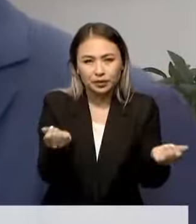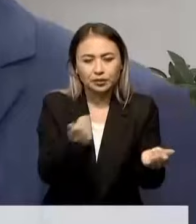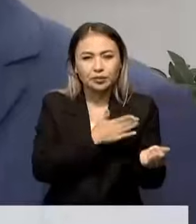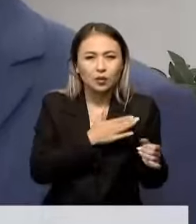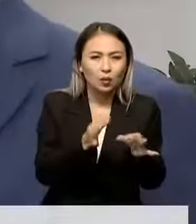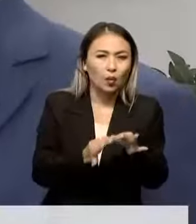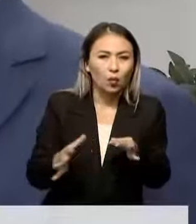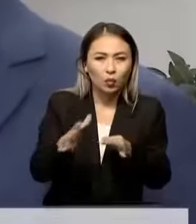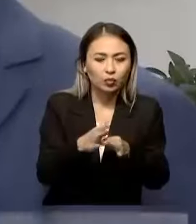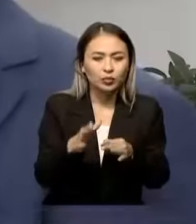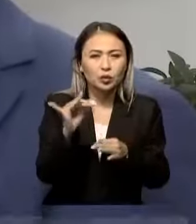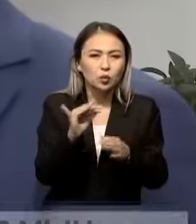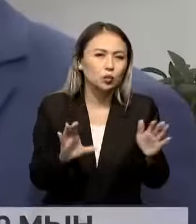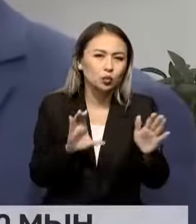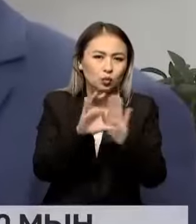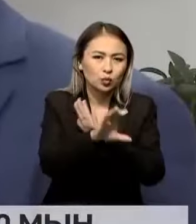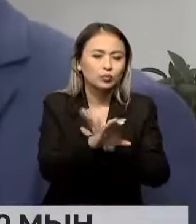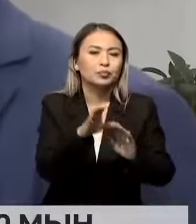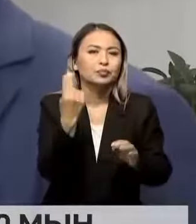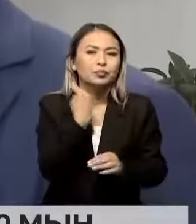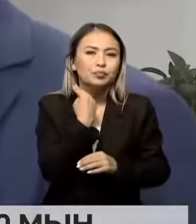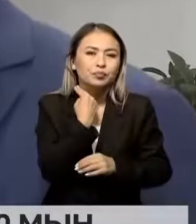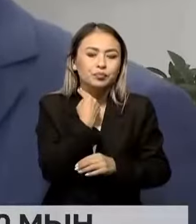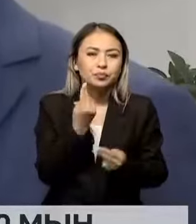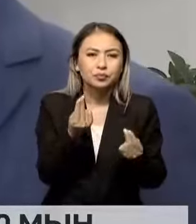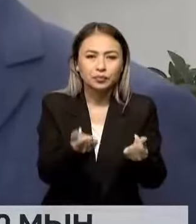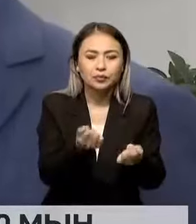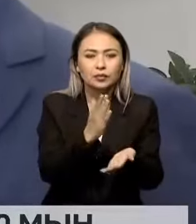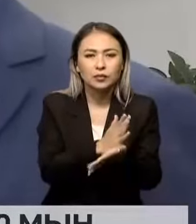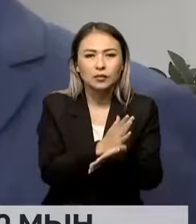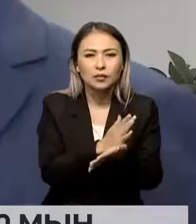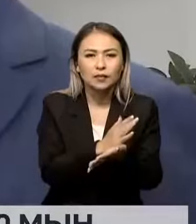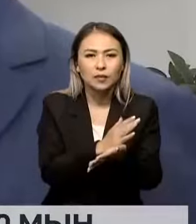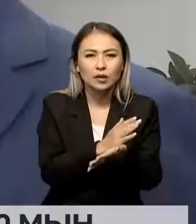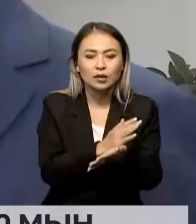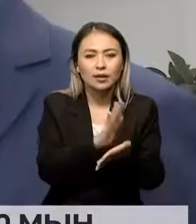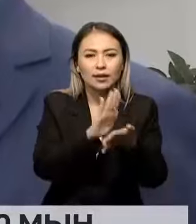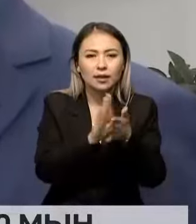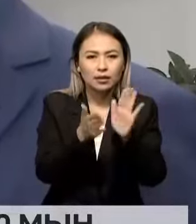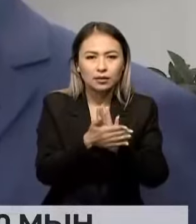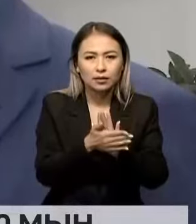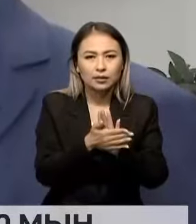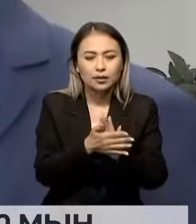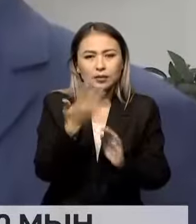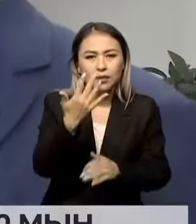облысқа. Жаңағы субсидия берешектерін беріп отыр. Және осы қойған талаптарды міне